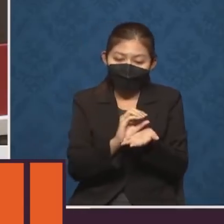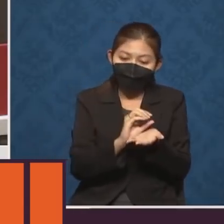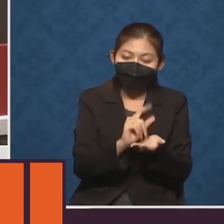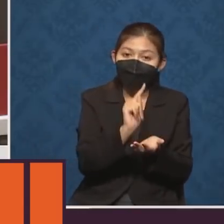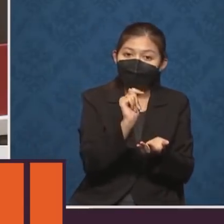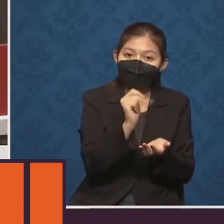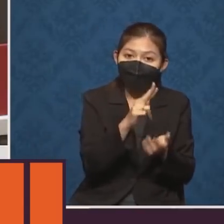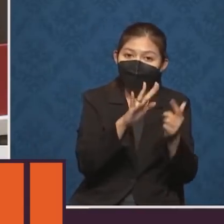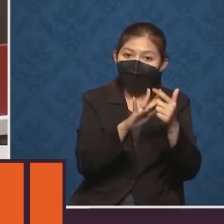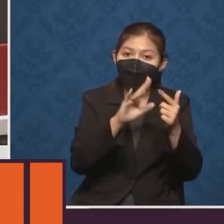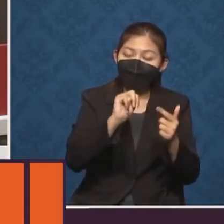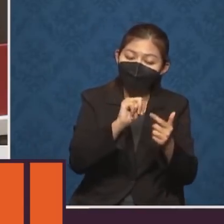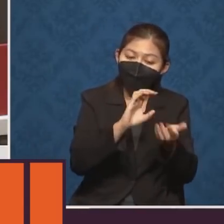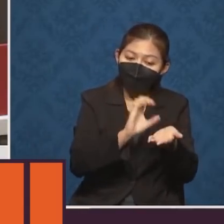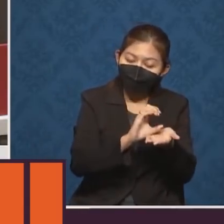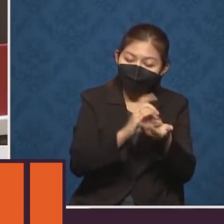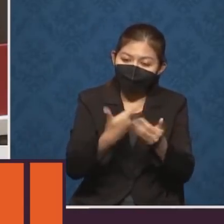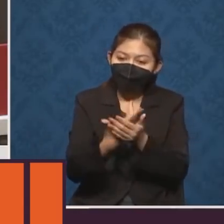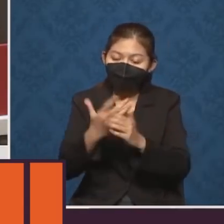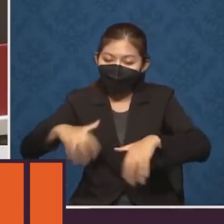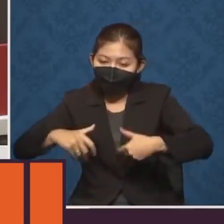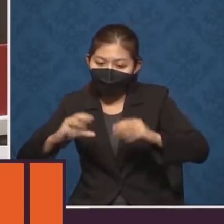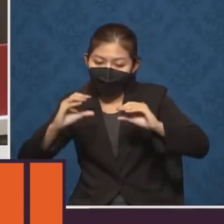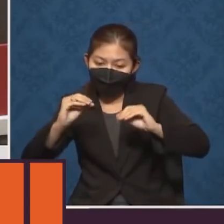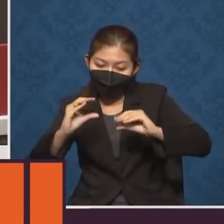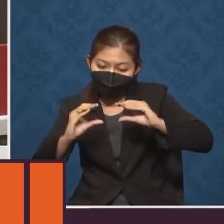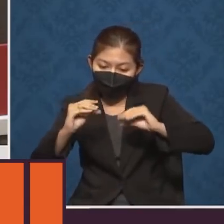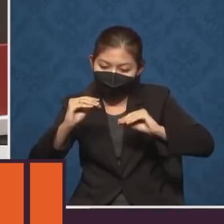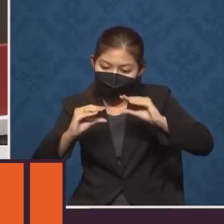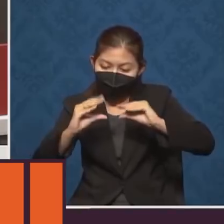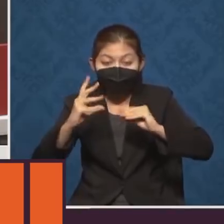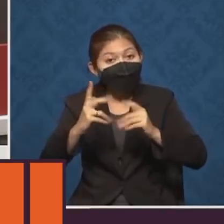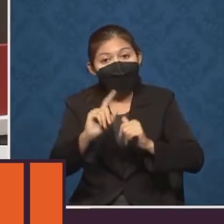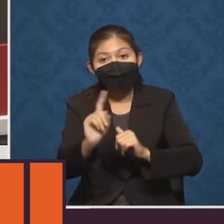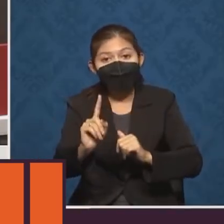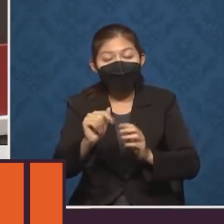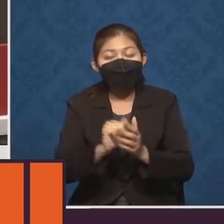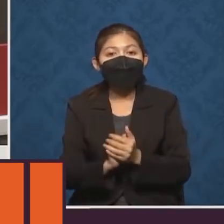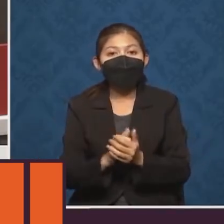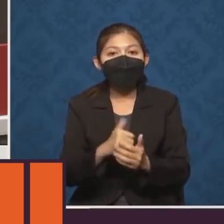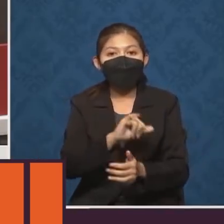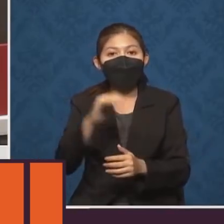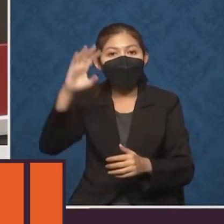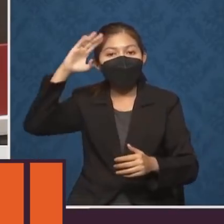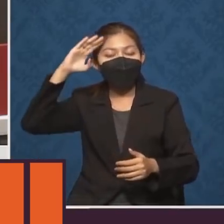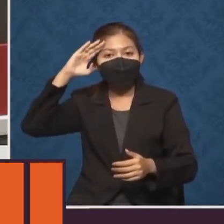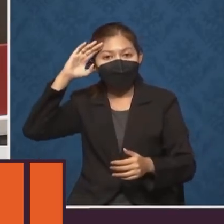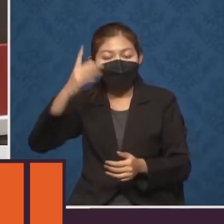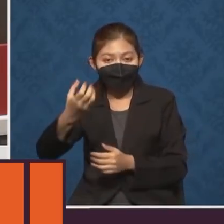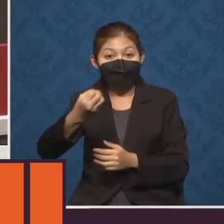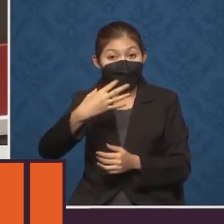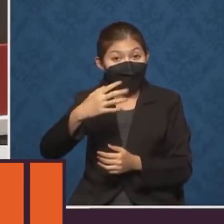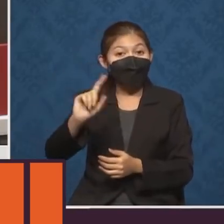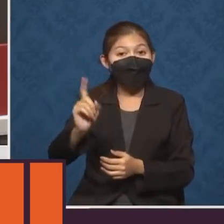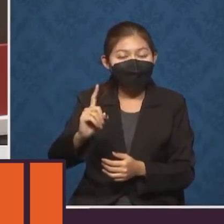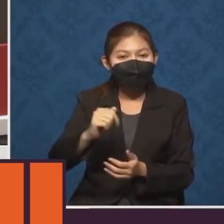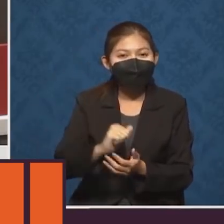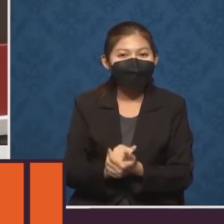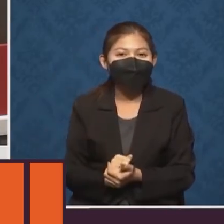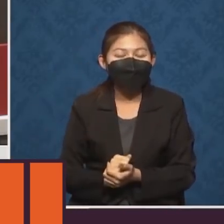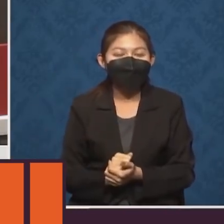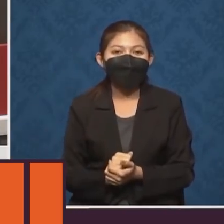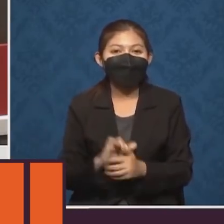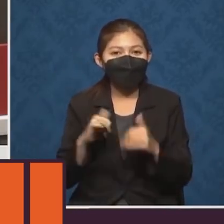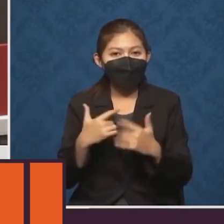ผลิตอัตราผลตอบแทนต่อสินทรัพย์ตั้งในเวลาพูดแบบนี้นะครับกองทัพก็อาจจะออกบอกอย่างนี้ท่านประธานก็จะบอกว่า